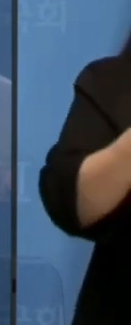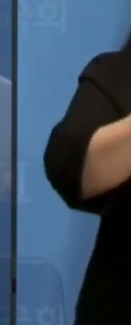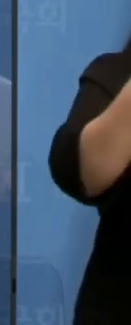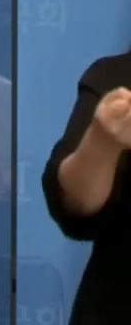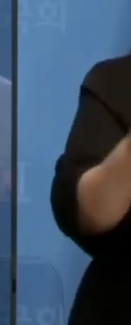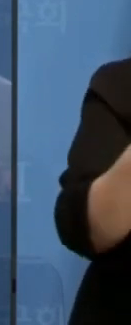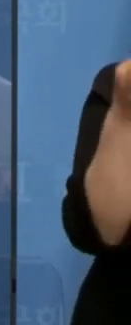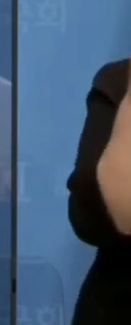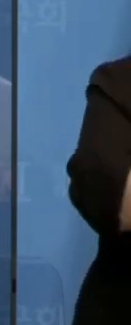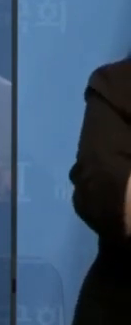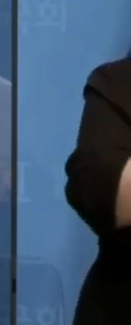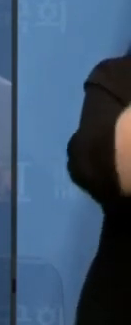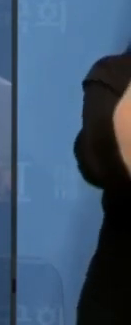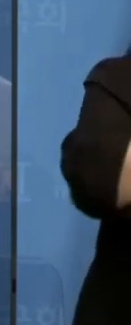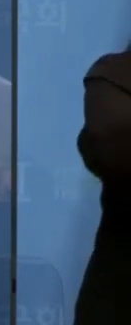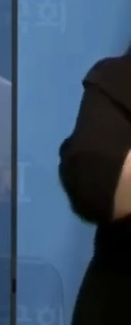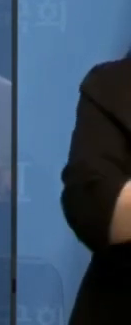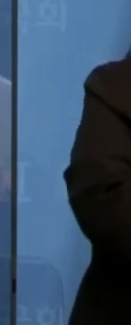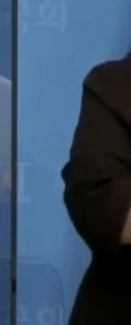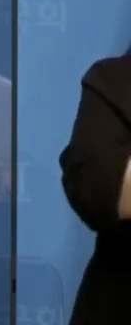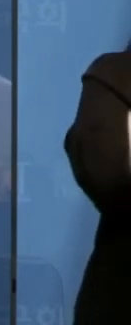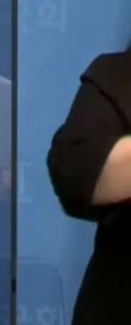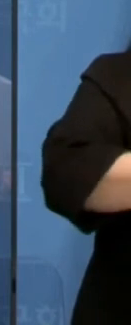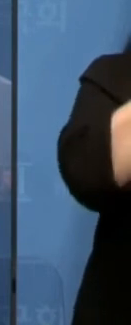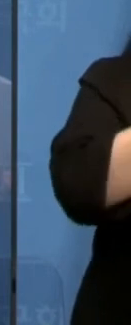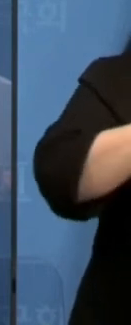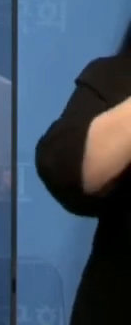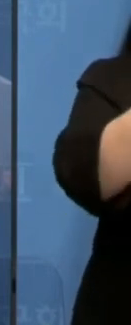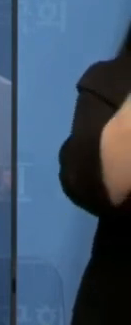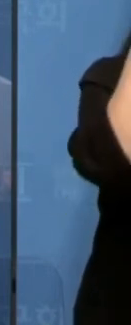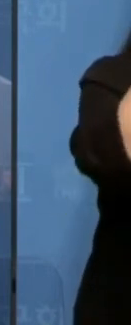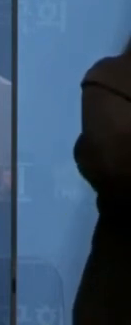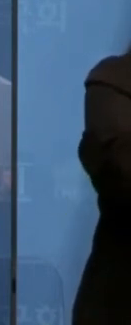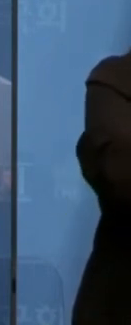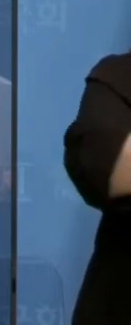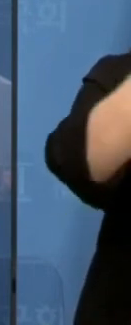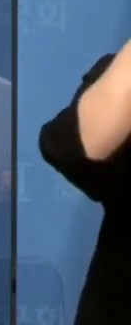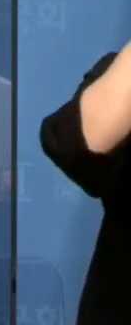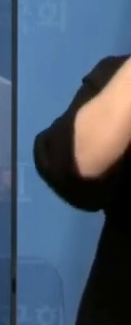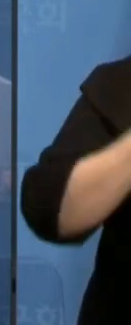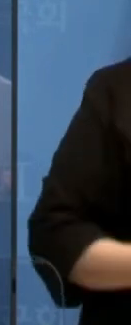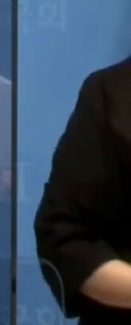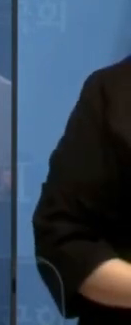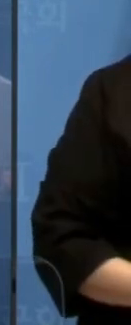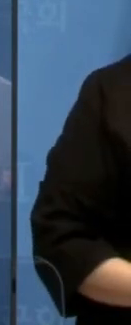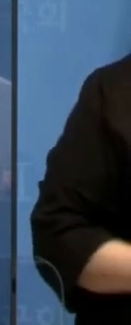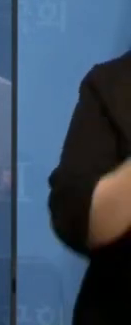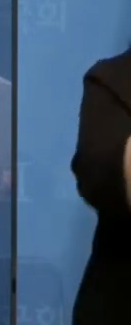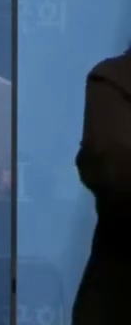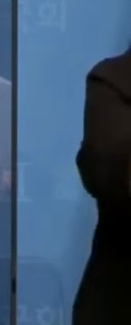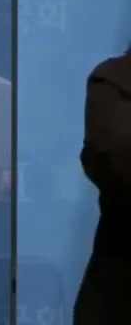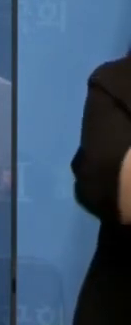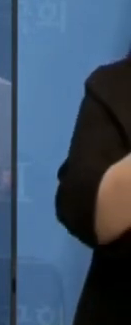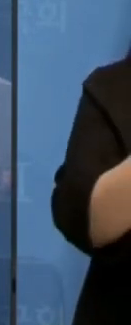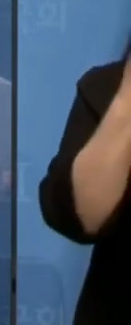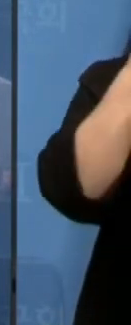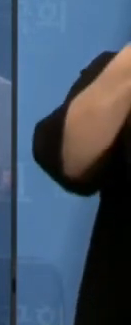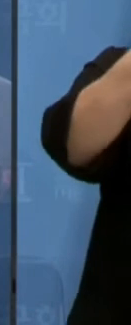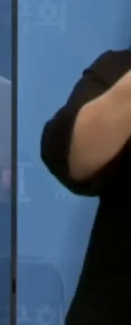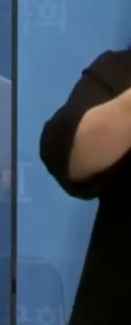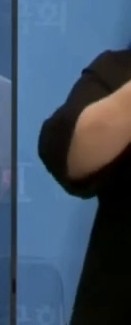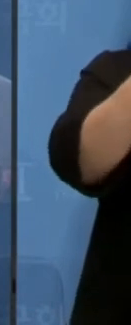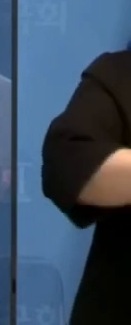투기로 바라본다면 올바른 정책 방향을 설정할 수 없습니다. 블록체인 및 가상자산 관련